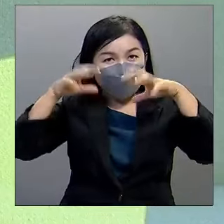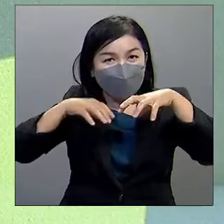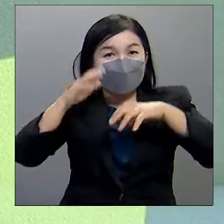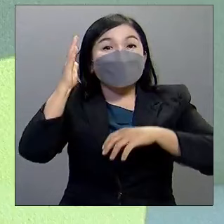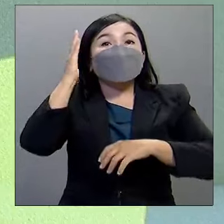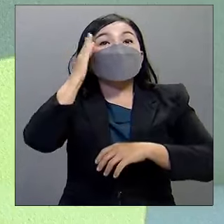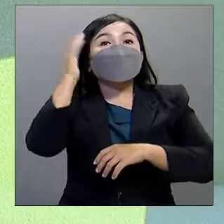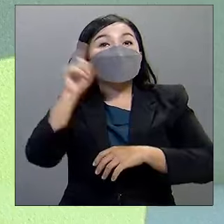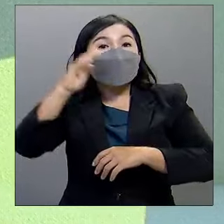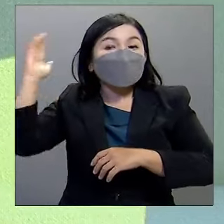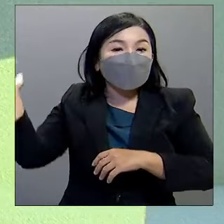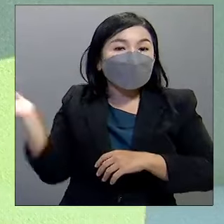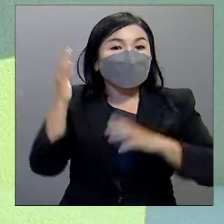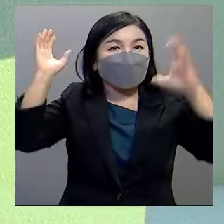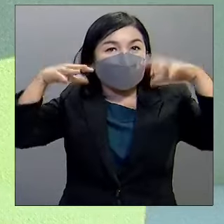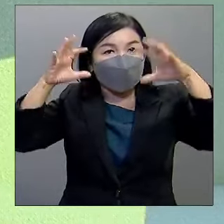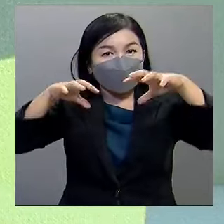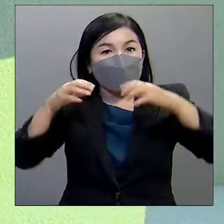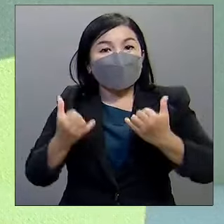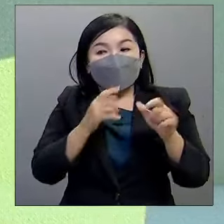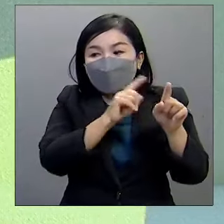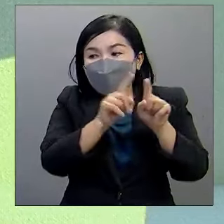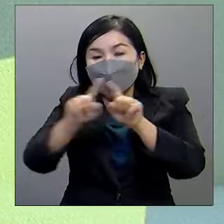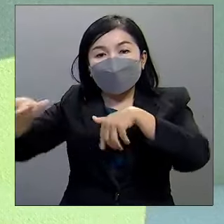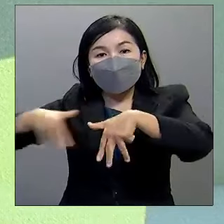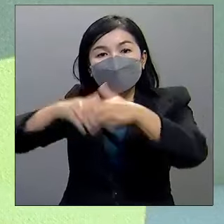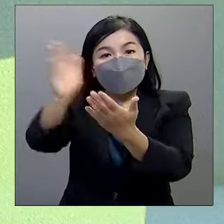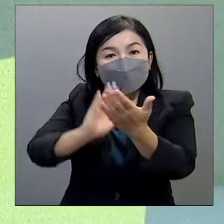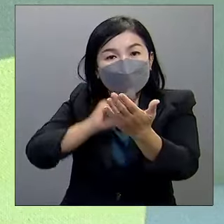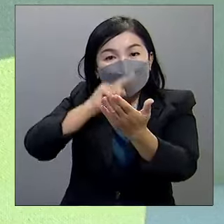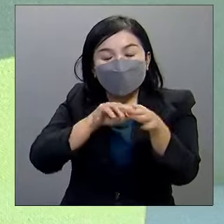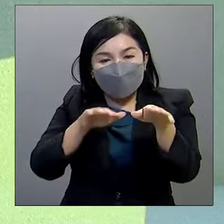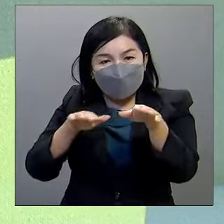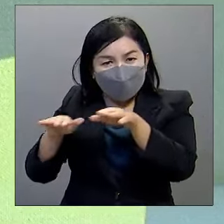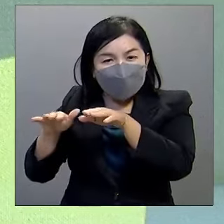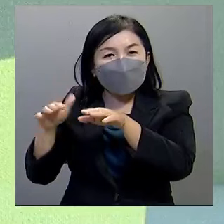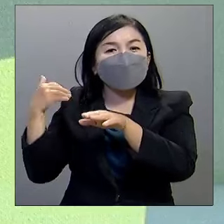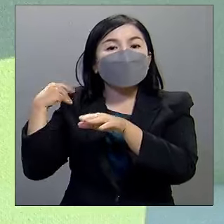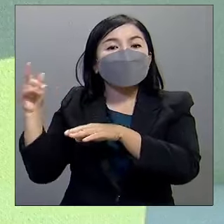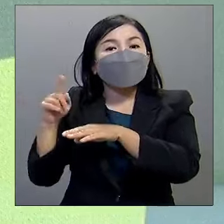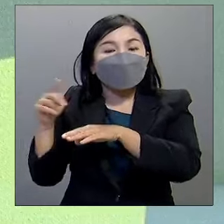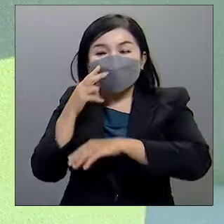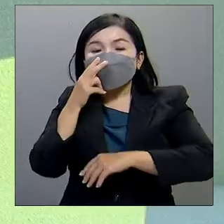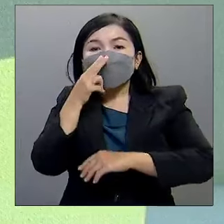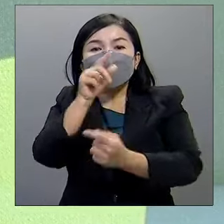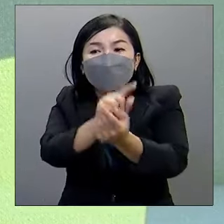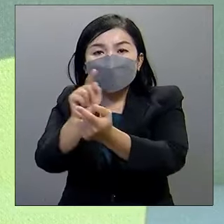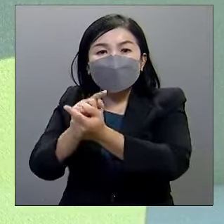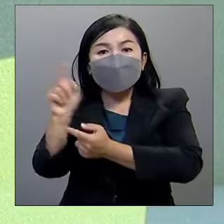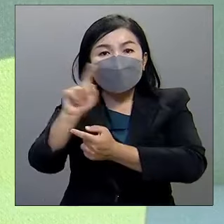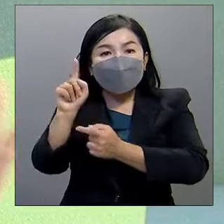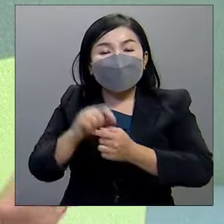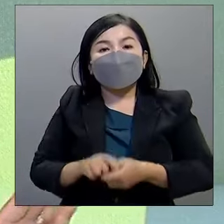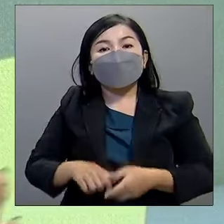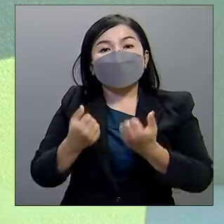ราบกันดีเนาะมีพายุกำลังเข้ามานะคะเพราะฉะนั้นหลายๆพื้นที่เริ่มเตรียมตัวแล้วนะคะแล้วก็เชื่อว่าสิ่งที่เราเห็นกันก็คือเป็นการเอาถุงทร